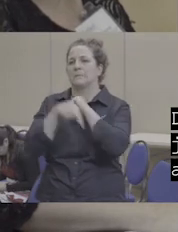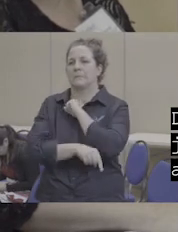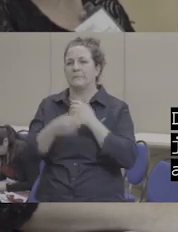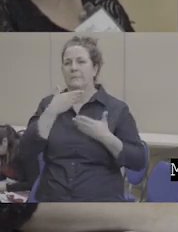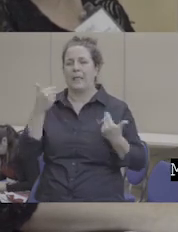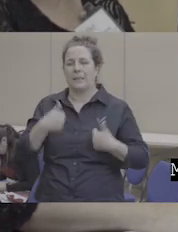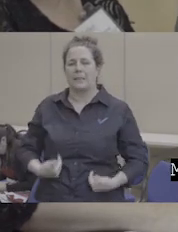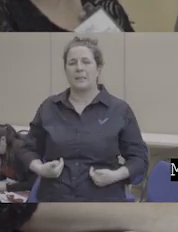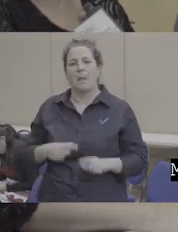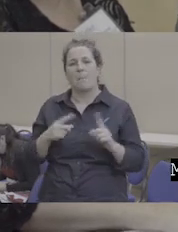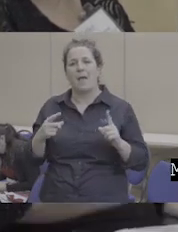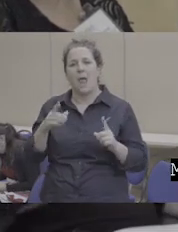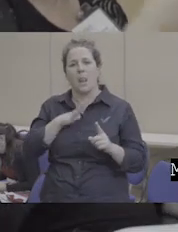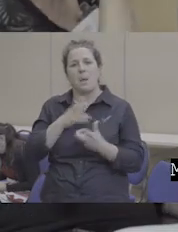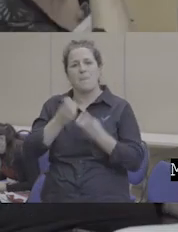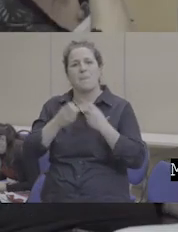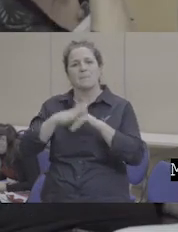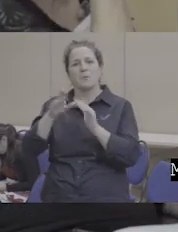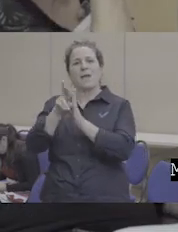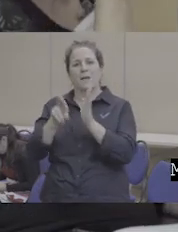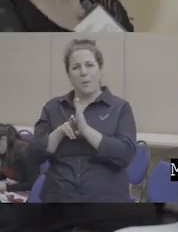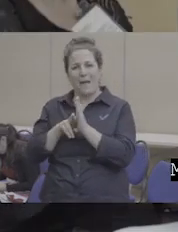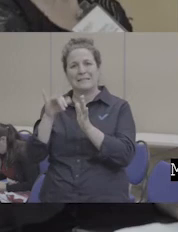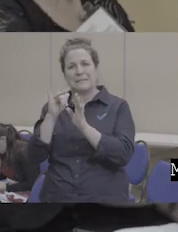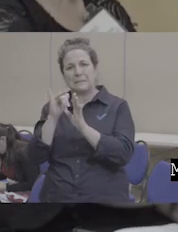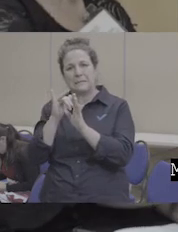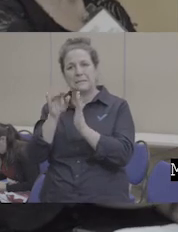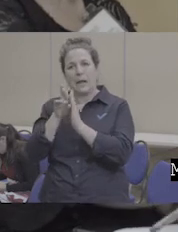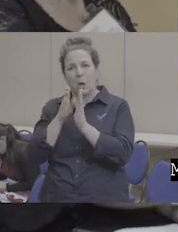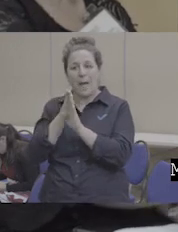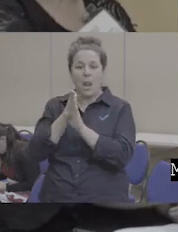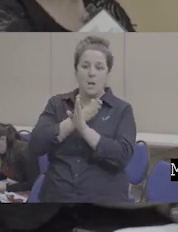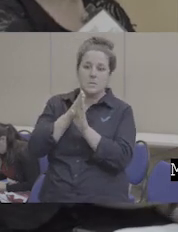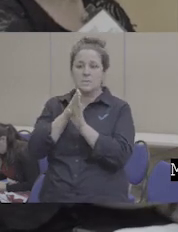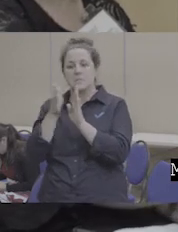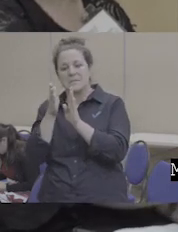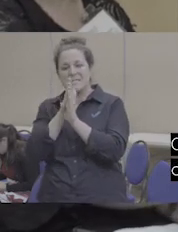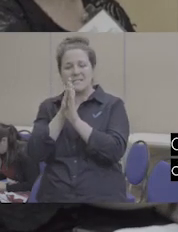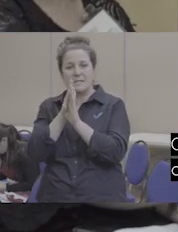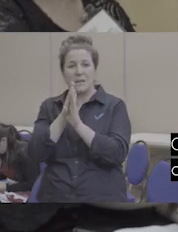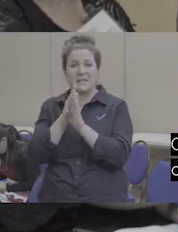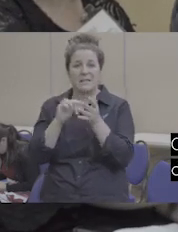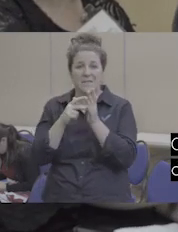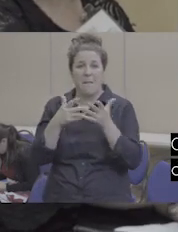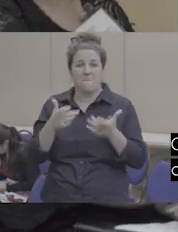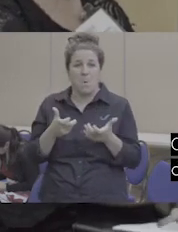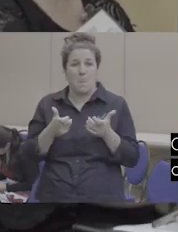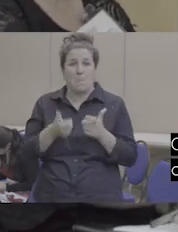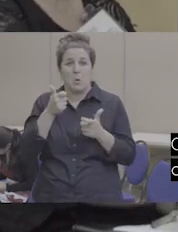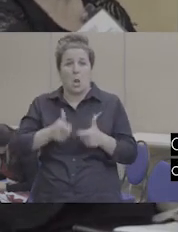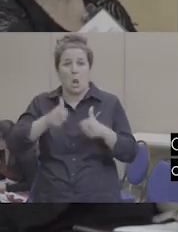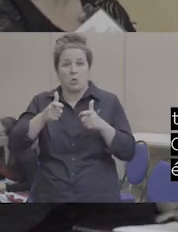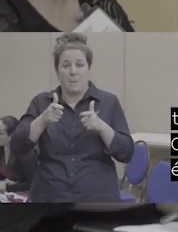plâtre. Mais c'est là que ça joue, puis c'est ce qui fait qu'on a des bâtiments qui sont... On essaie de rentrer le plus de